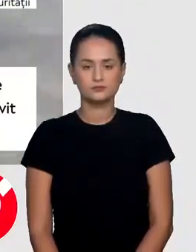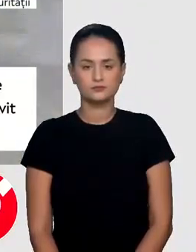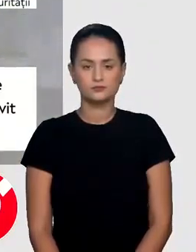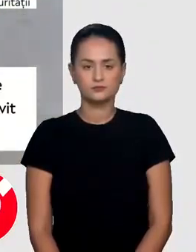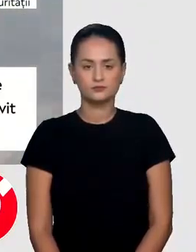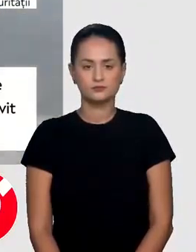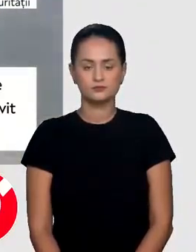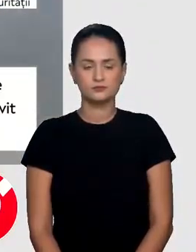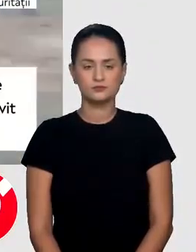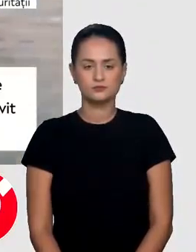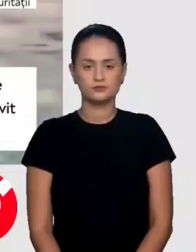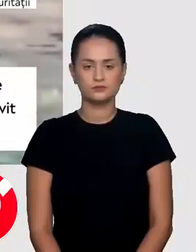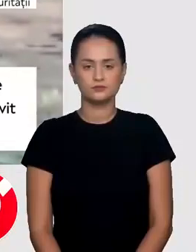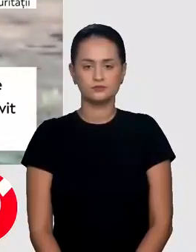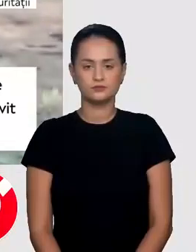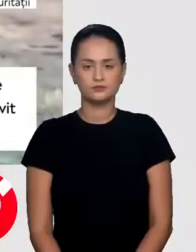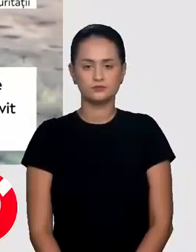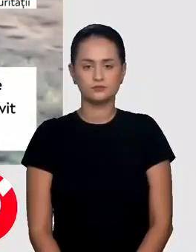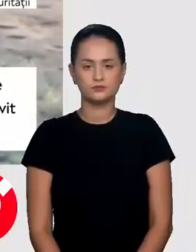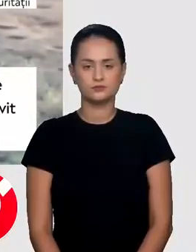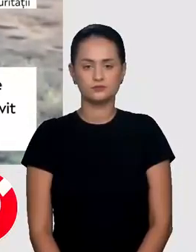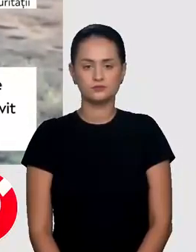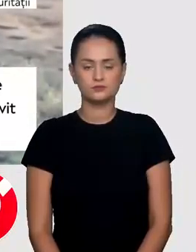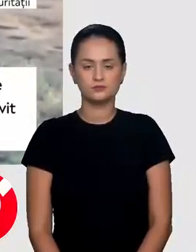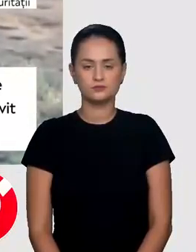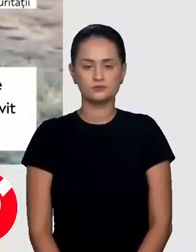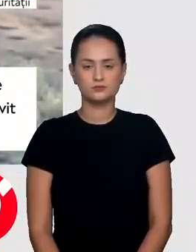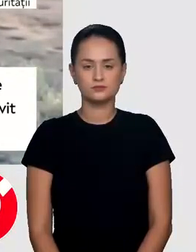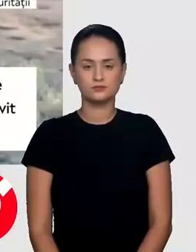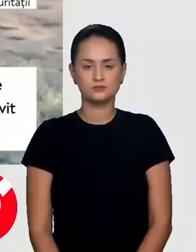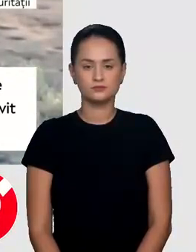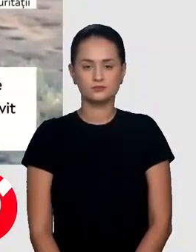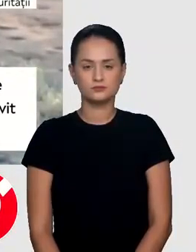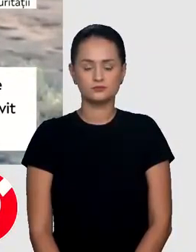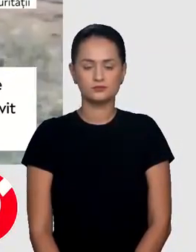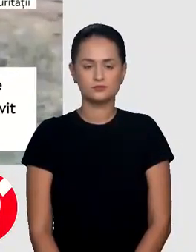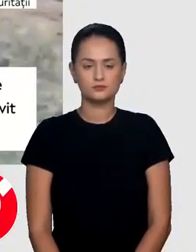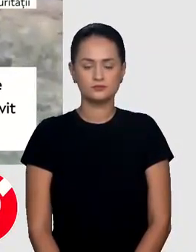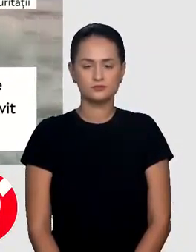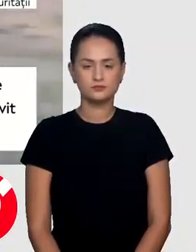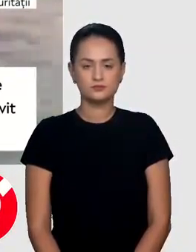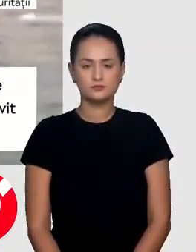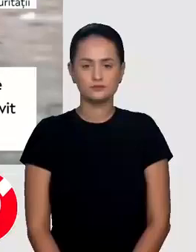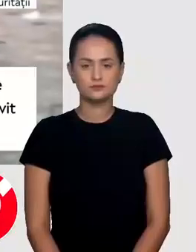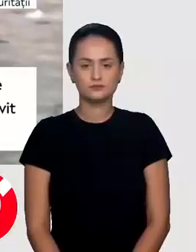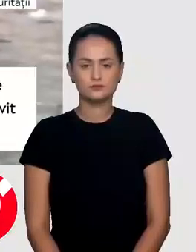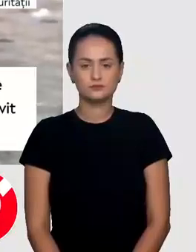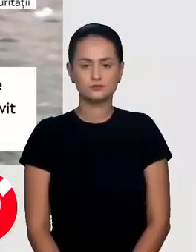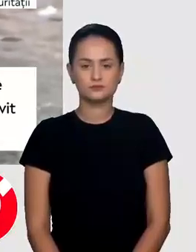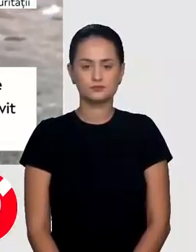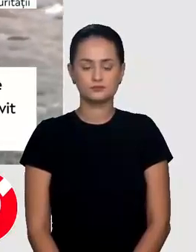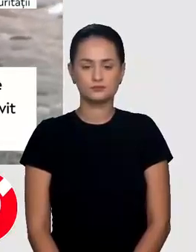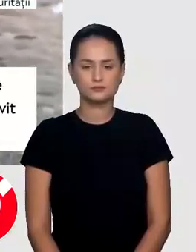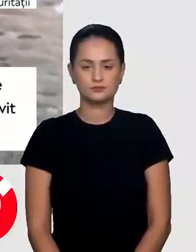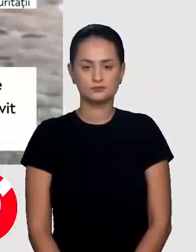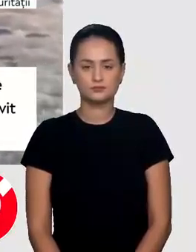aeriene. Exploziile din această dimineață vin însă după o zi în care Rusia a atacat intens cu bombe regiunea